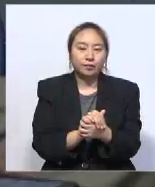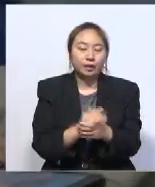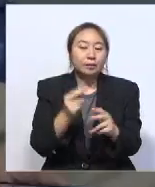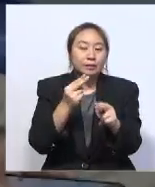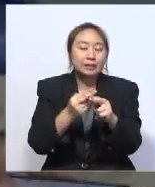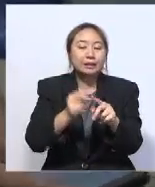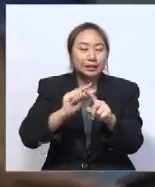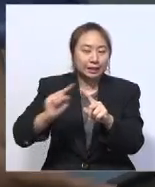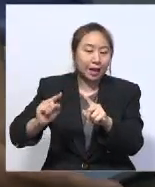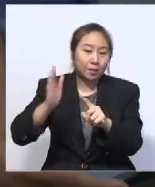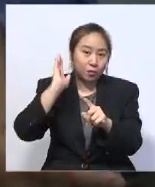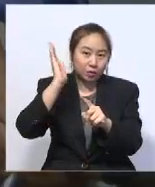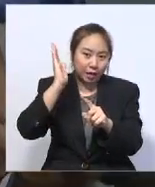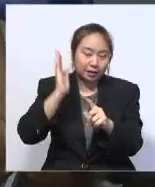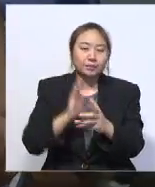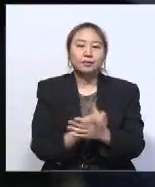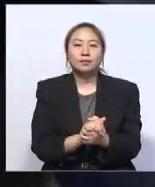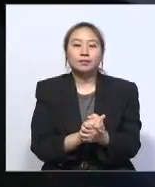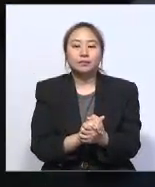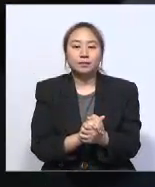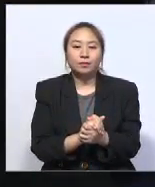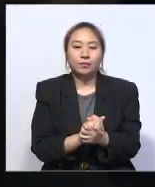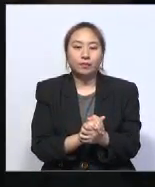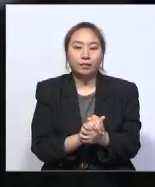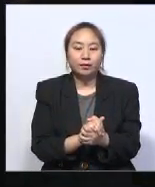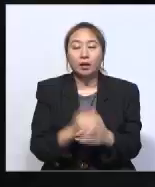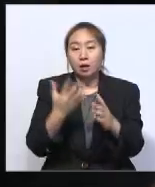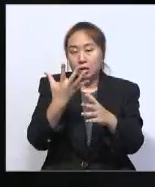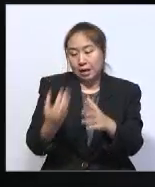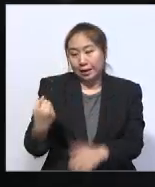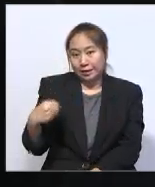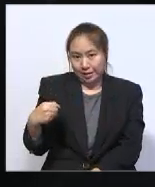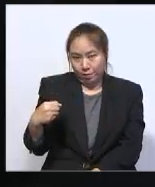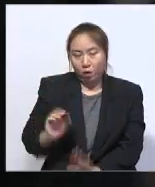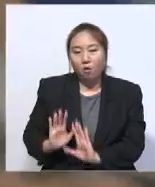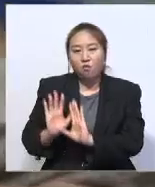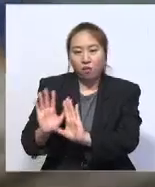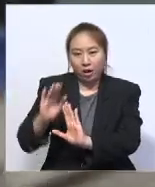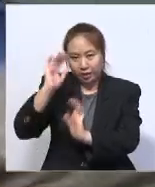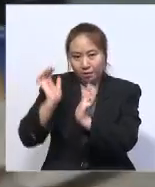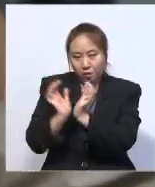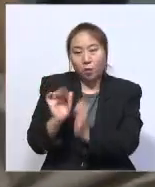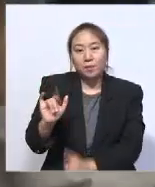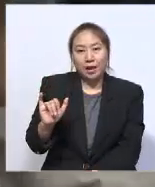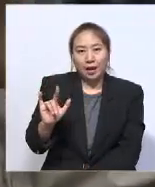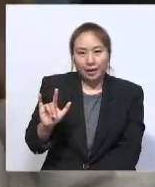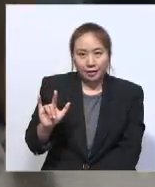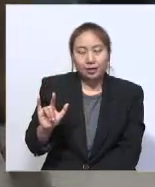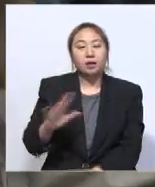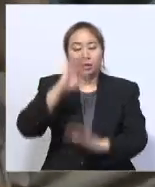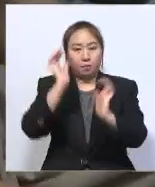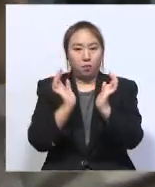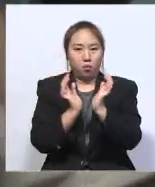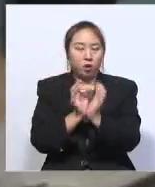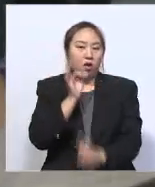แล้วก็นายนิกรวิทยาพันธ์รวมถึงนายวิเศษสังวิสิทธิ์ส่วนอีก10คนถูกคุมตัวไว้ที่สถานีพญาไทค่ะโดยตำรว